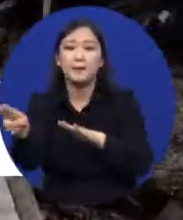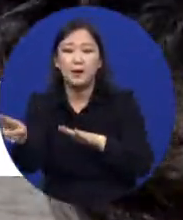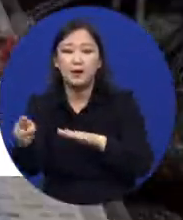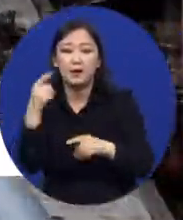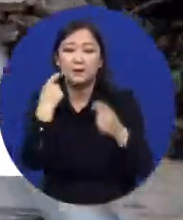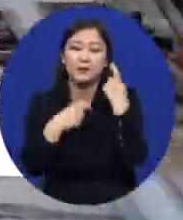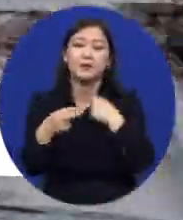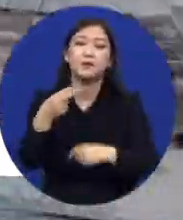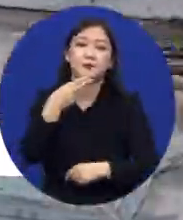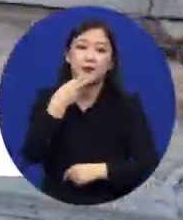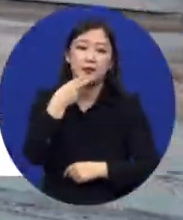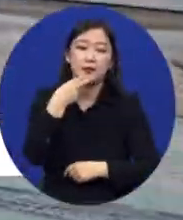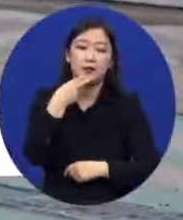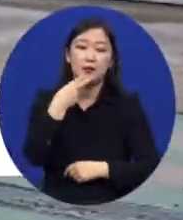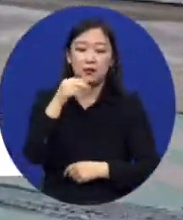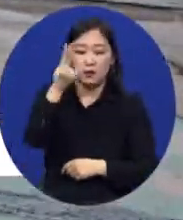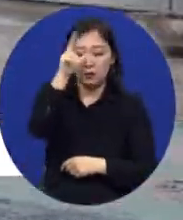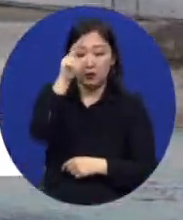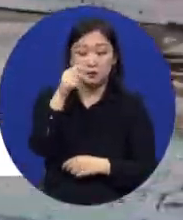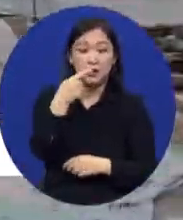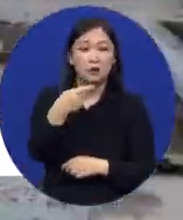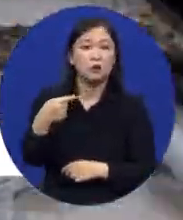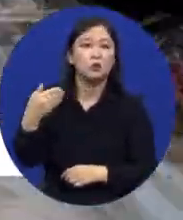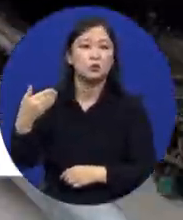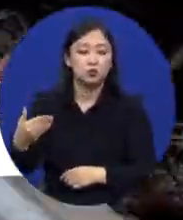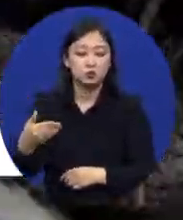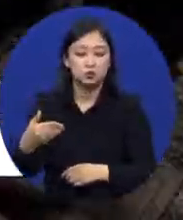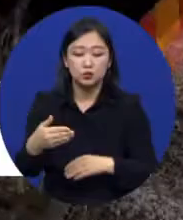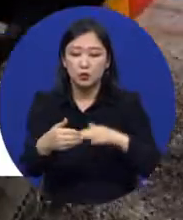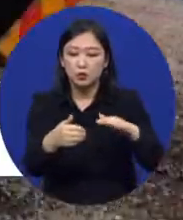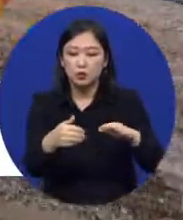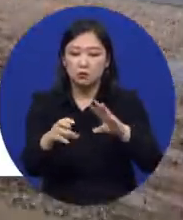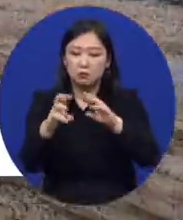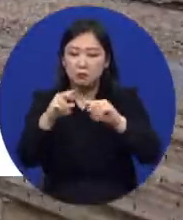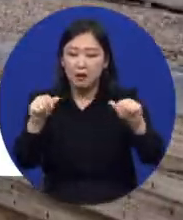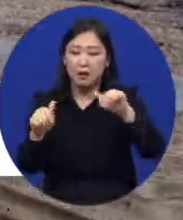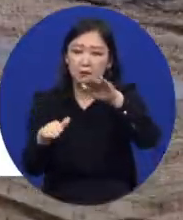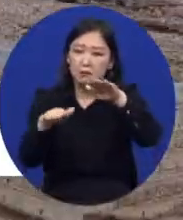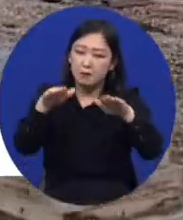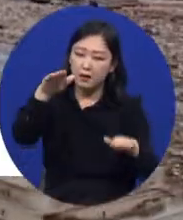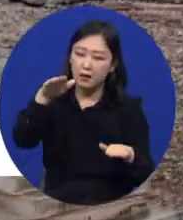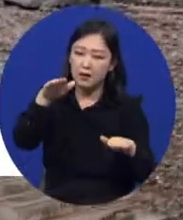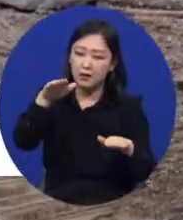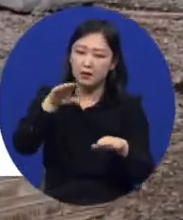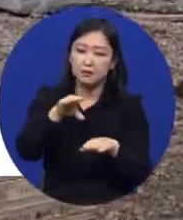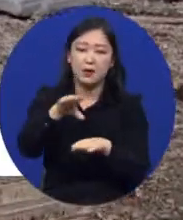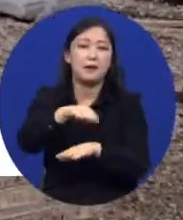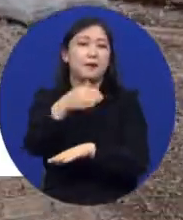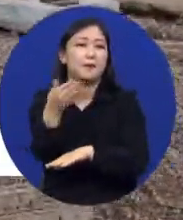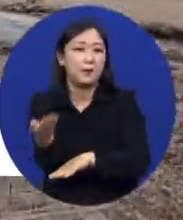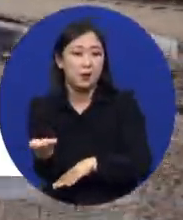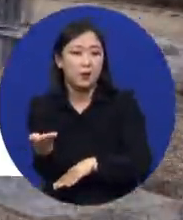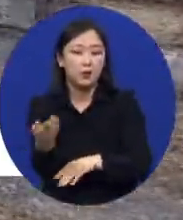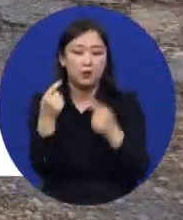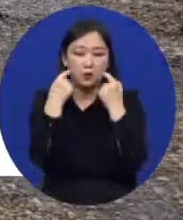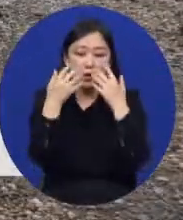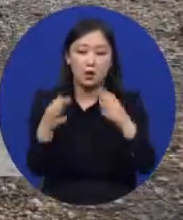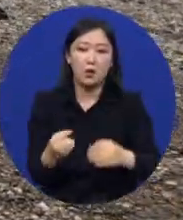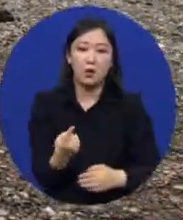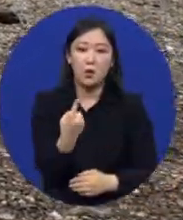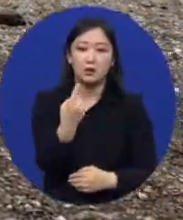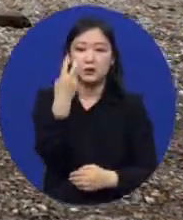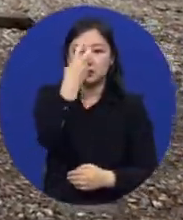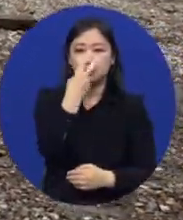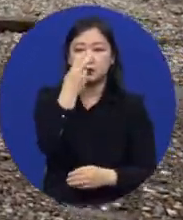없었습니다 경찰과 소방당국은 공사장 집안이 기울어 지면서 크레인이 넘어진 것으로 보고 정확한 사고 원인과